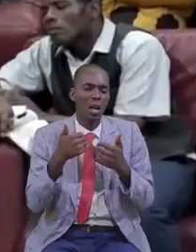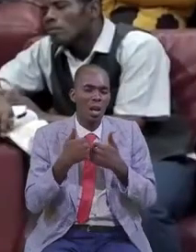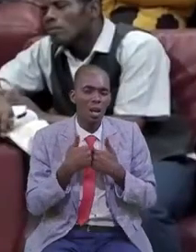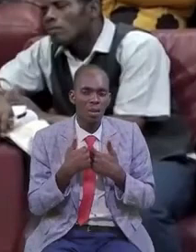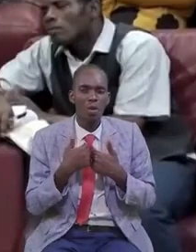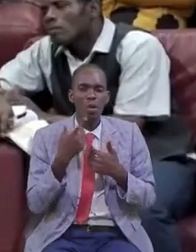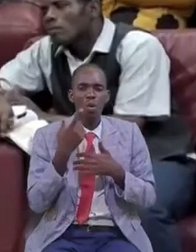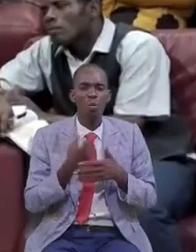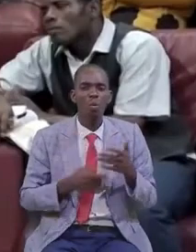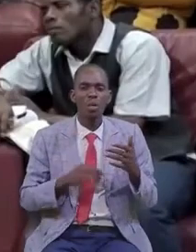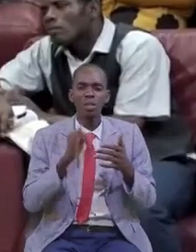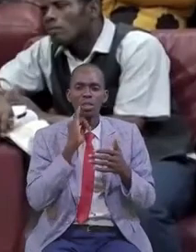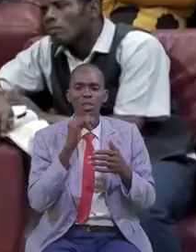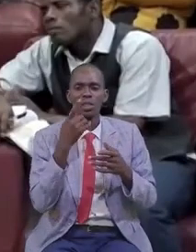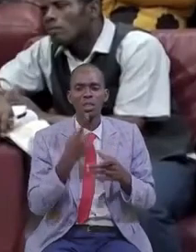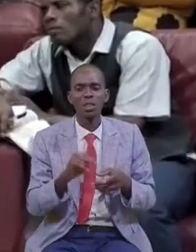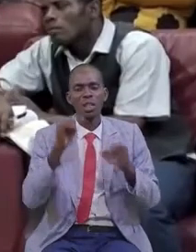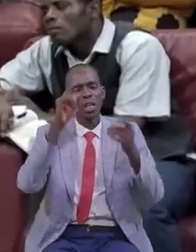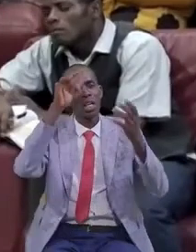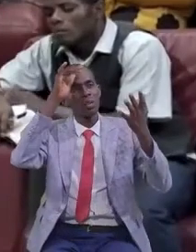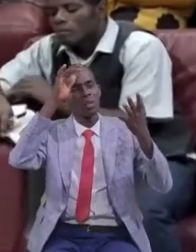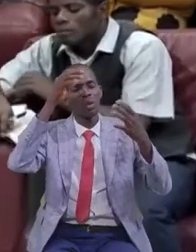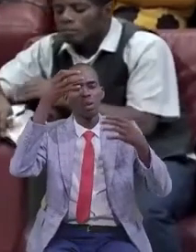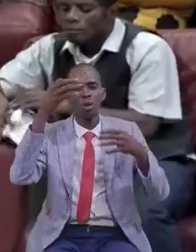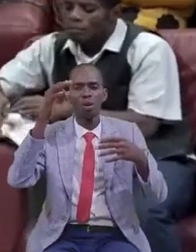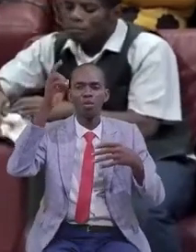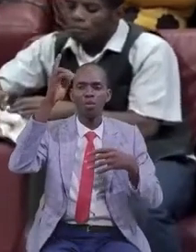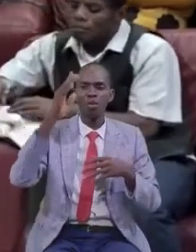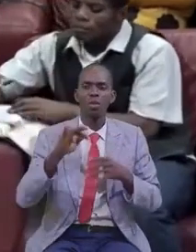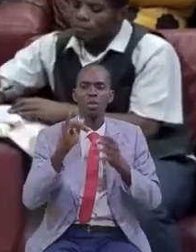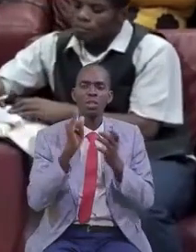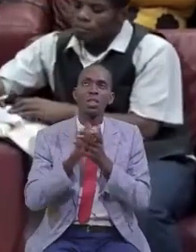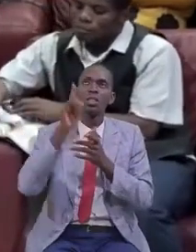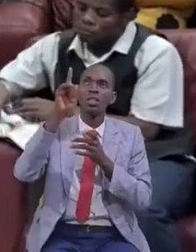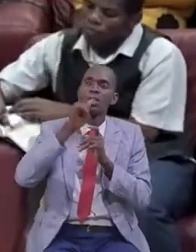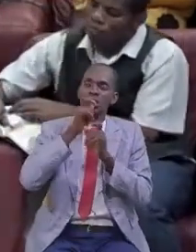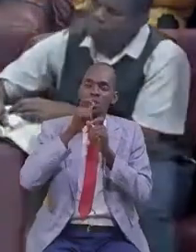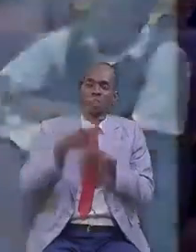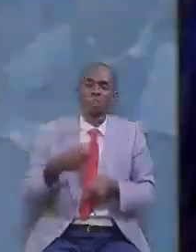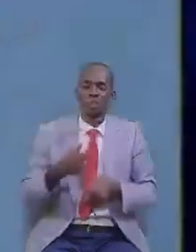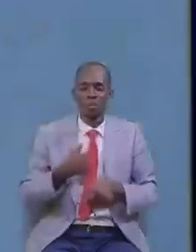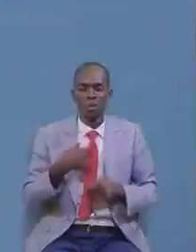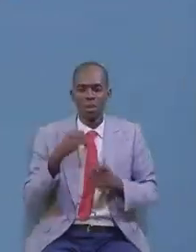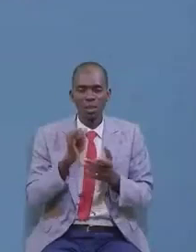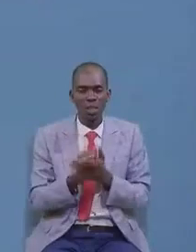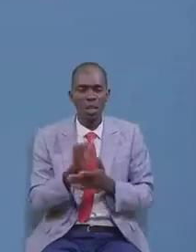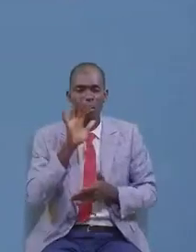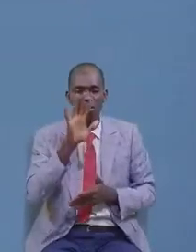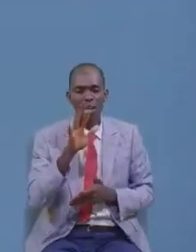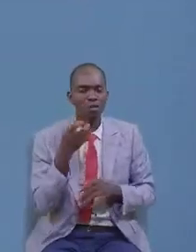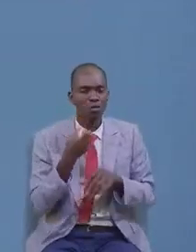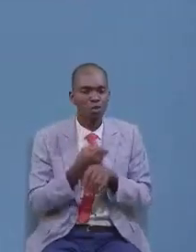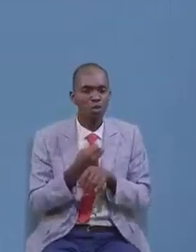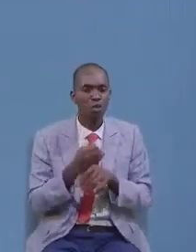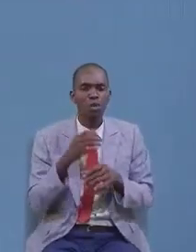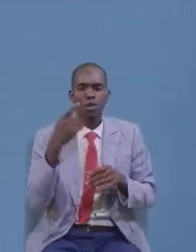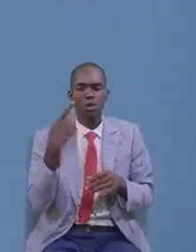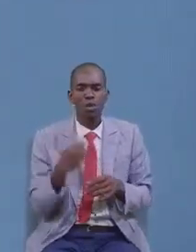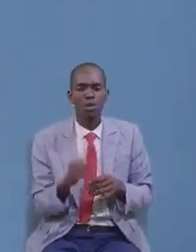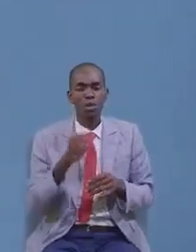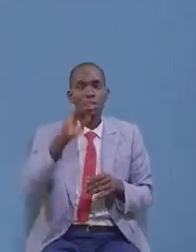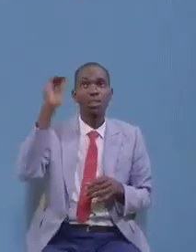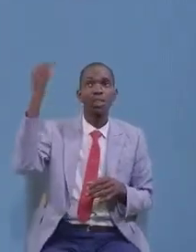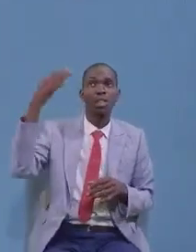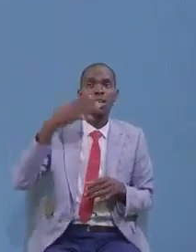ఉన్నాను. What's the expectation of God that he gave you those 5 stones, the grace and the gift?